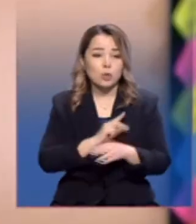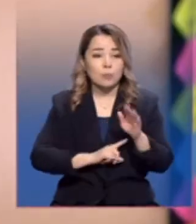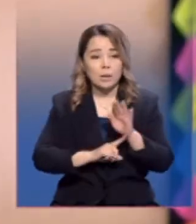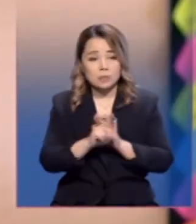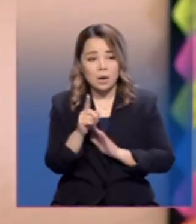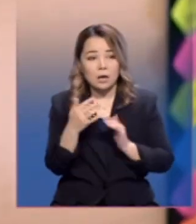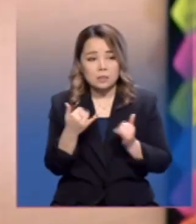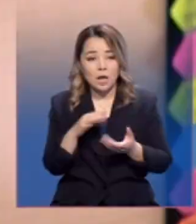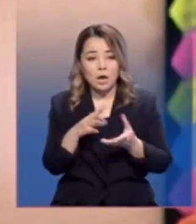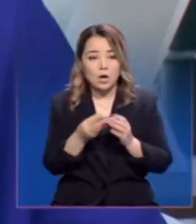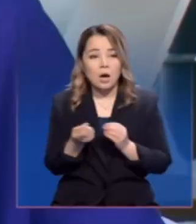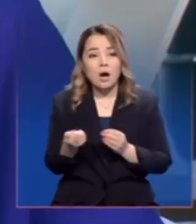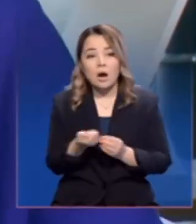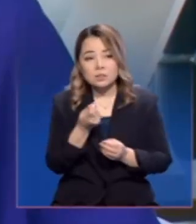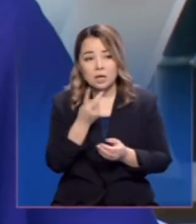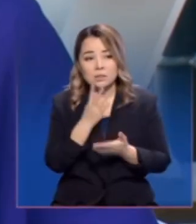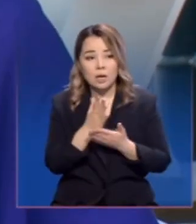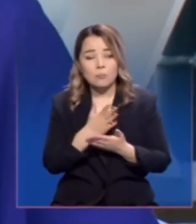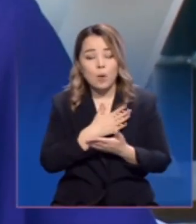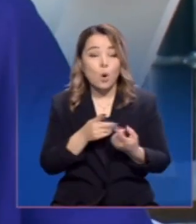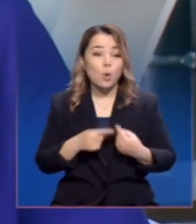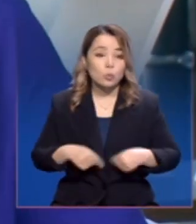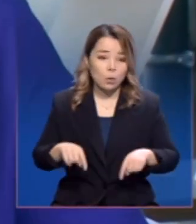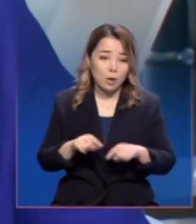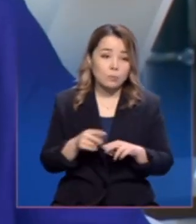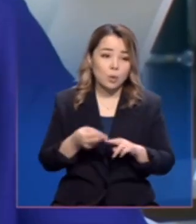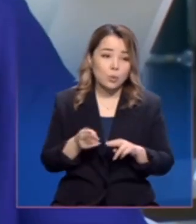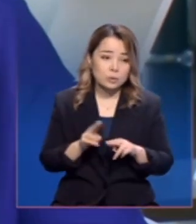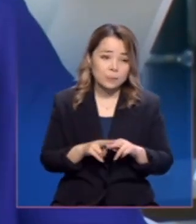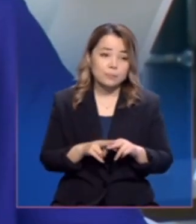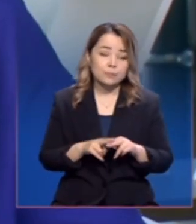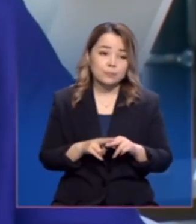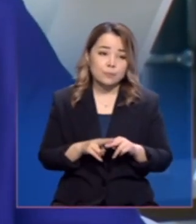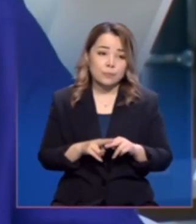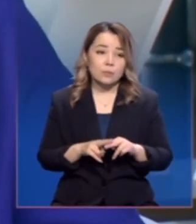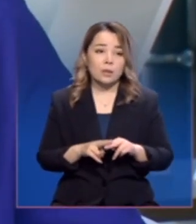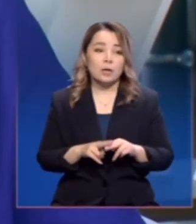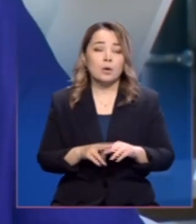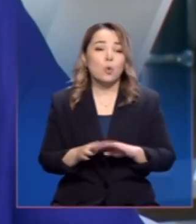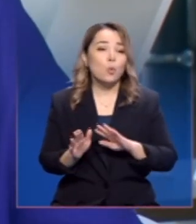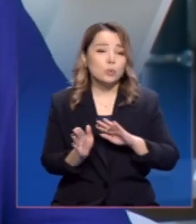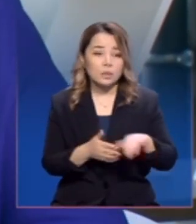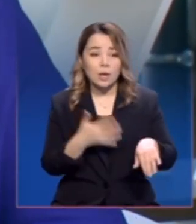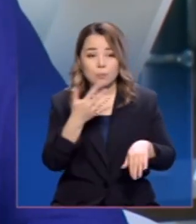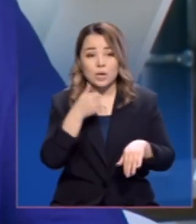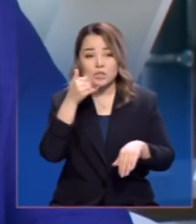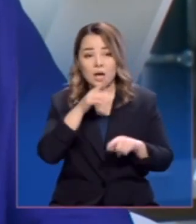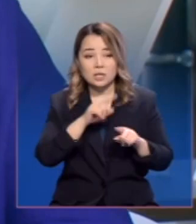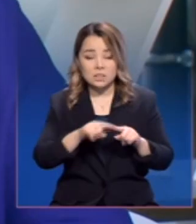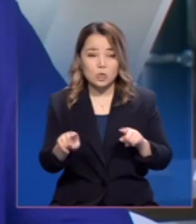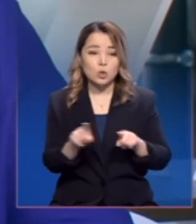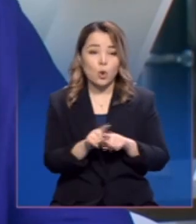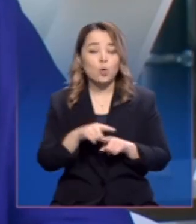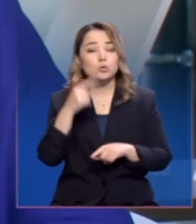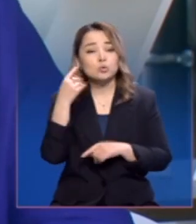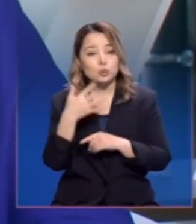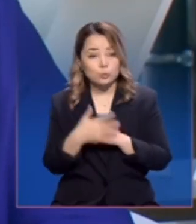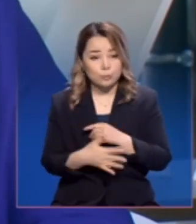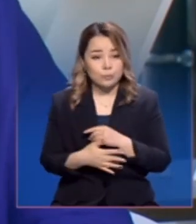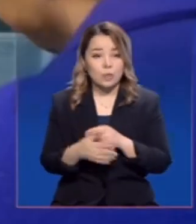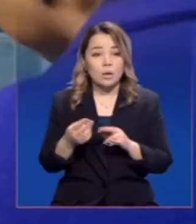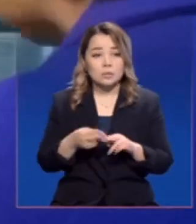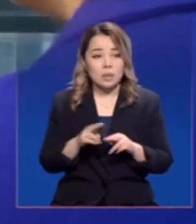басталған, алайда нәтиже аз. Біздің қоғамда осы өткен 5 жылдың ішінде дәл осы ұғым